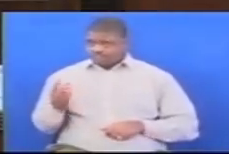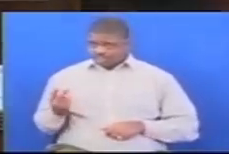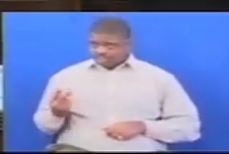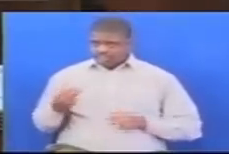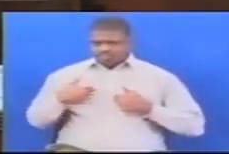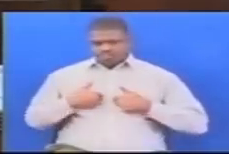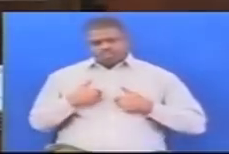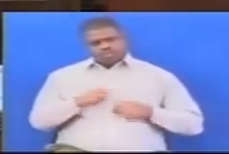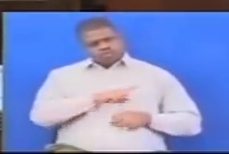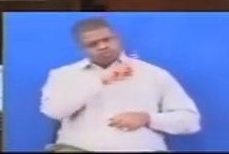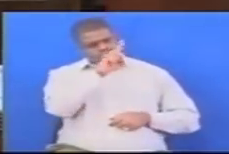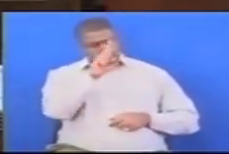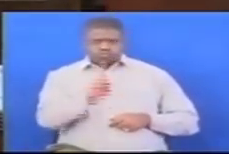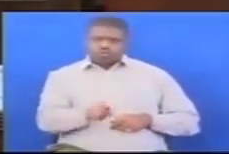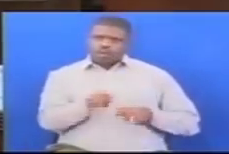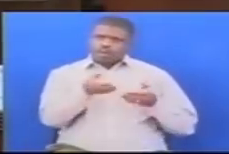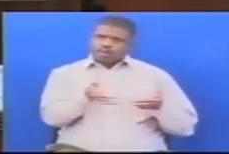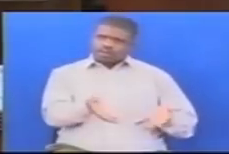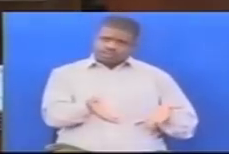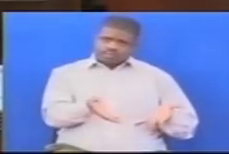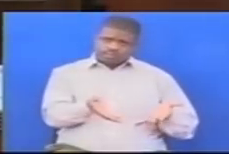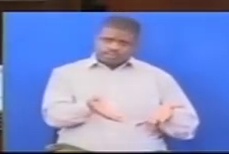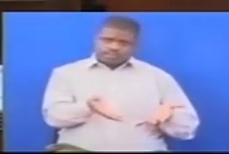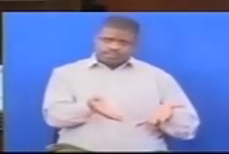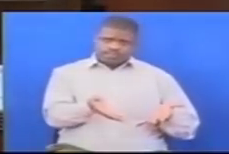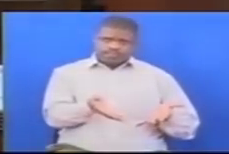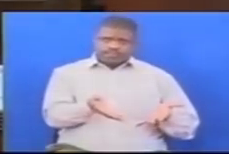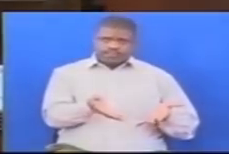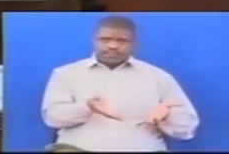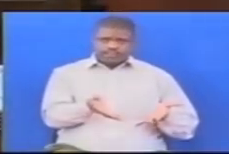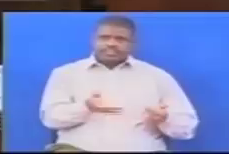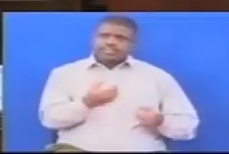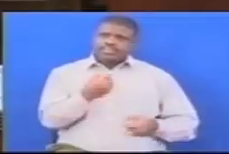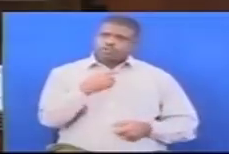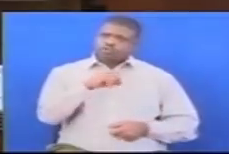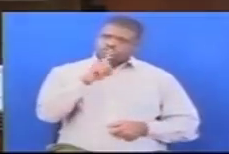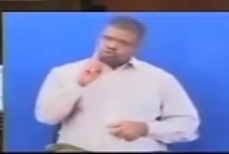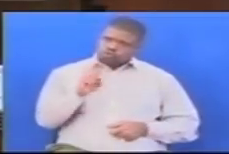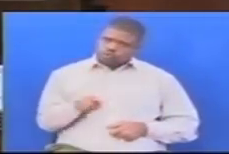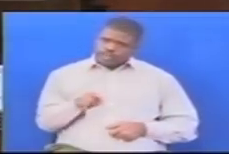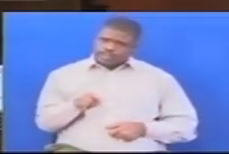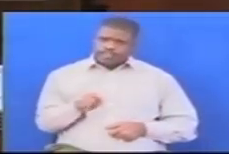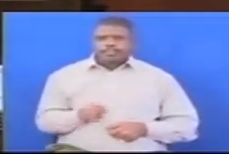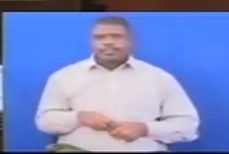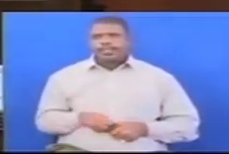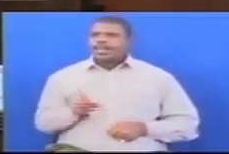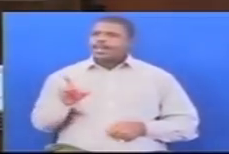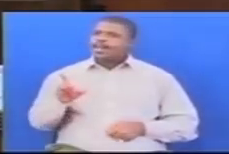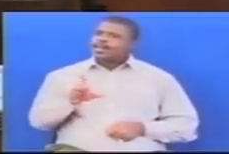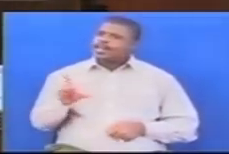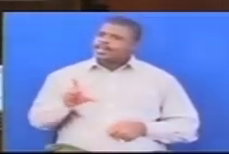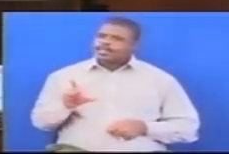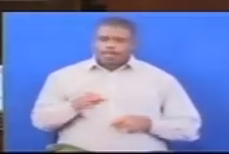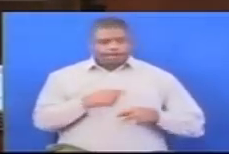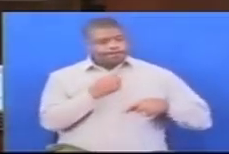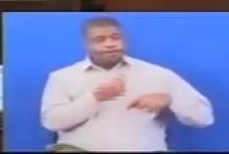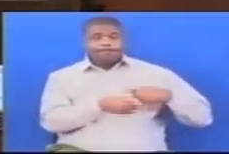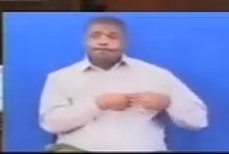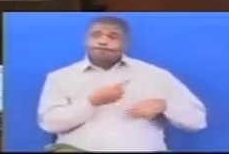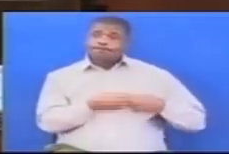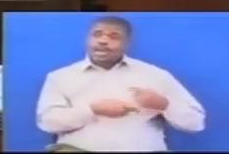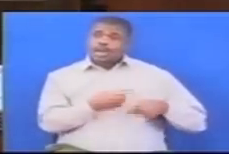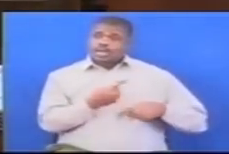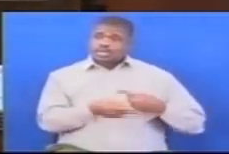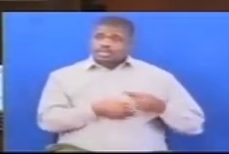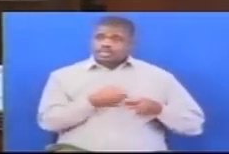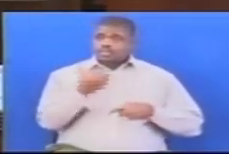niliuliza swali, ilikuwa inasema hivi: je, ni lini mradi wa ujenzi wa bomba la maji